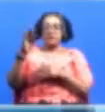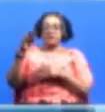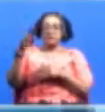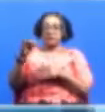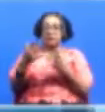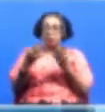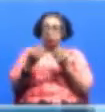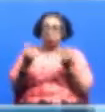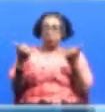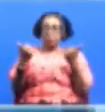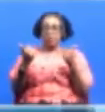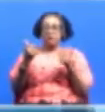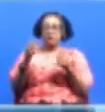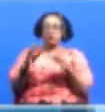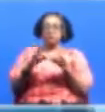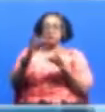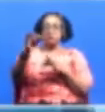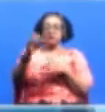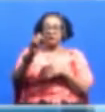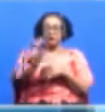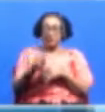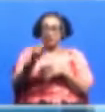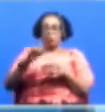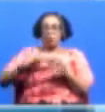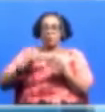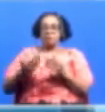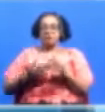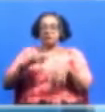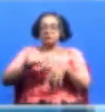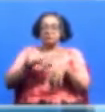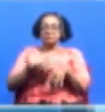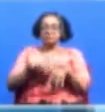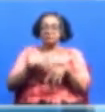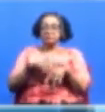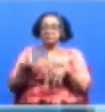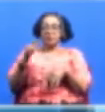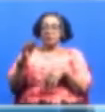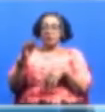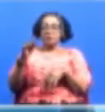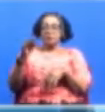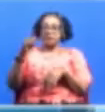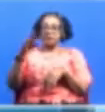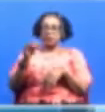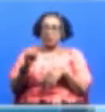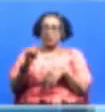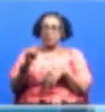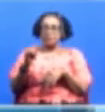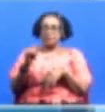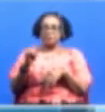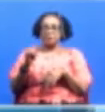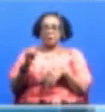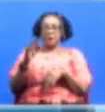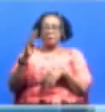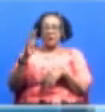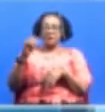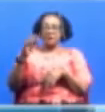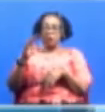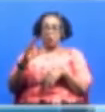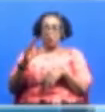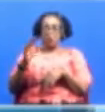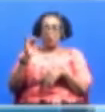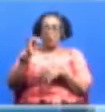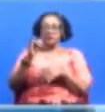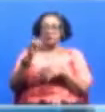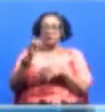Rekodi ya dunia ya kilomita tano kwa wanawake katika mbio za barabara za Casa del Nassos mjini Barcelona. Mwanariadha huyo mwenye